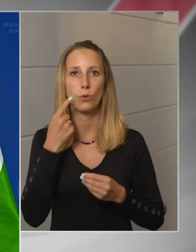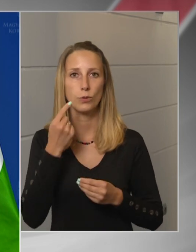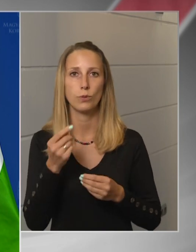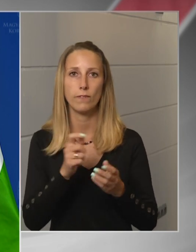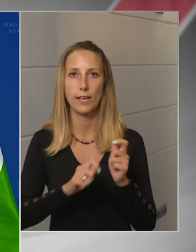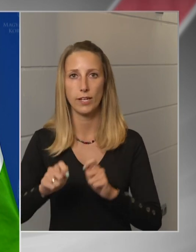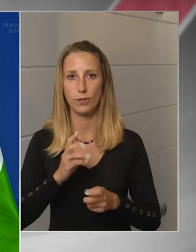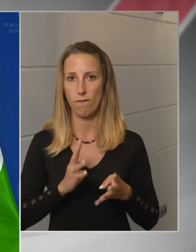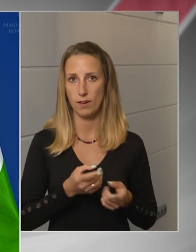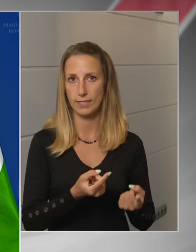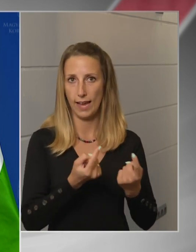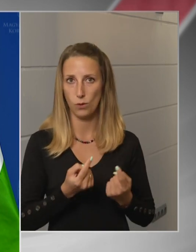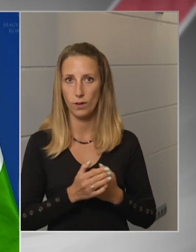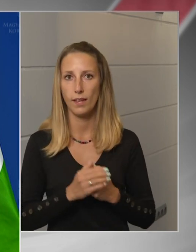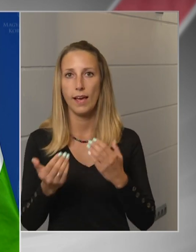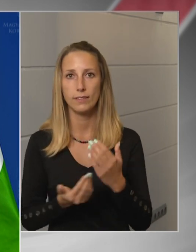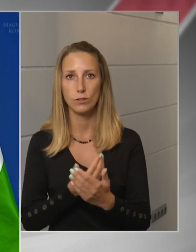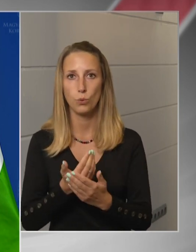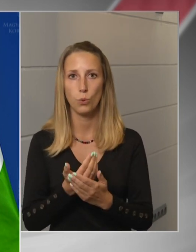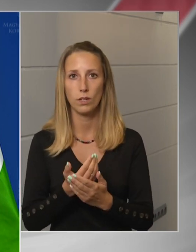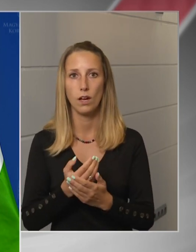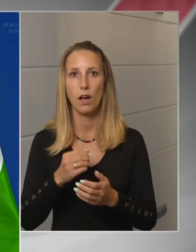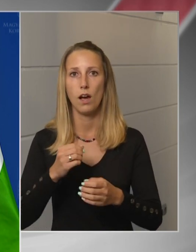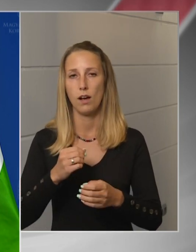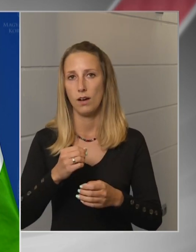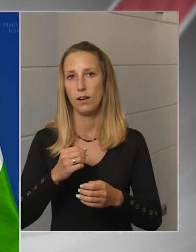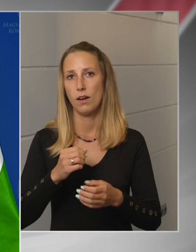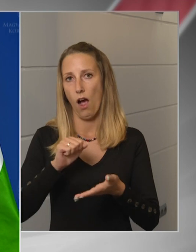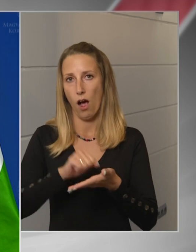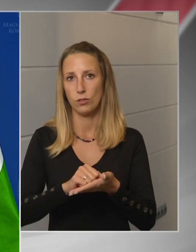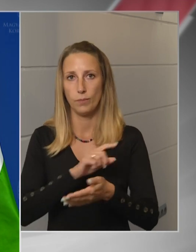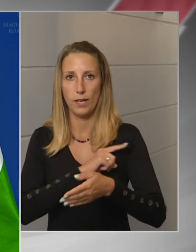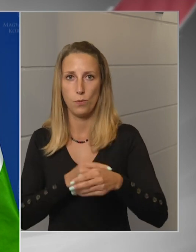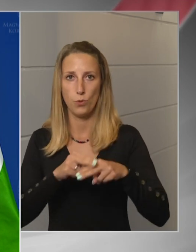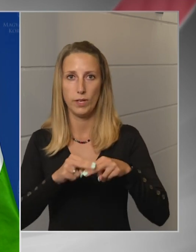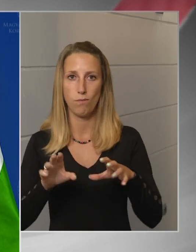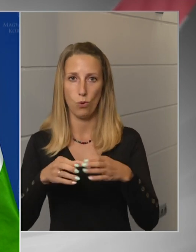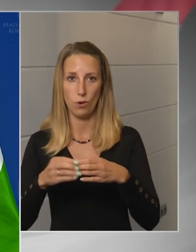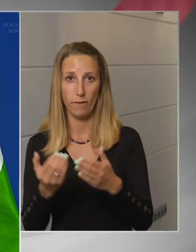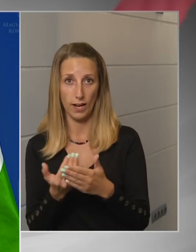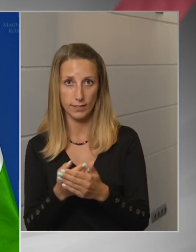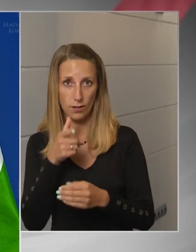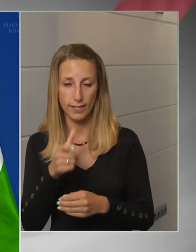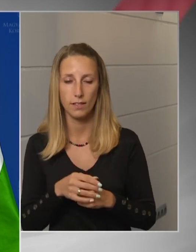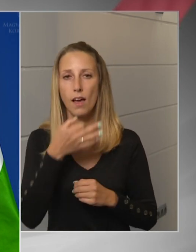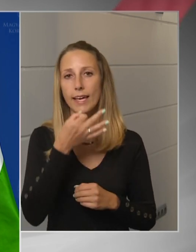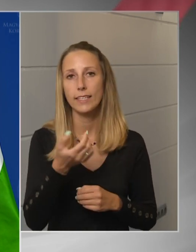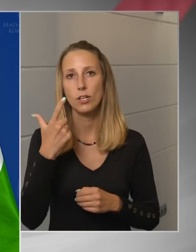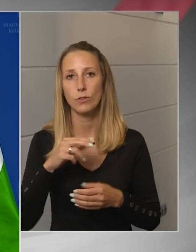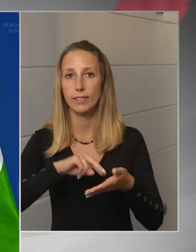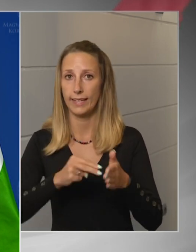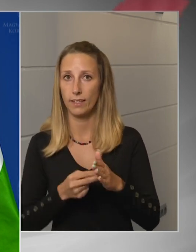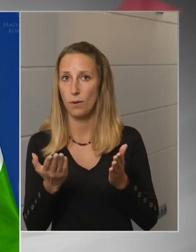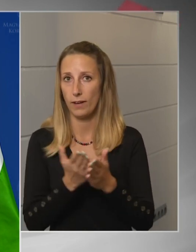vásárolni a franciáktól is, és ez az új atomerőműi blokkokban felhasználható lesz. A kérdés az volt, ez technikailag